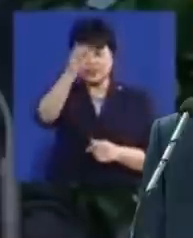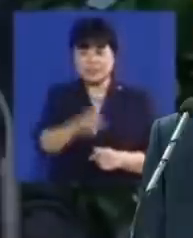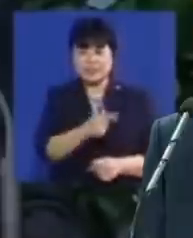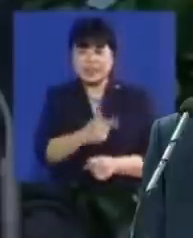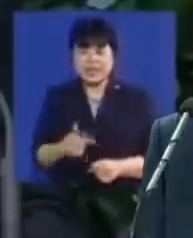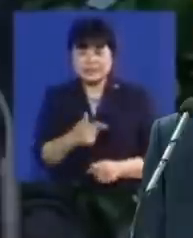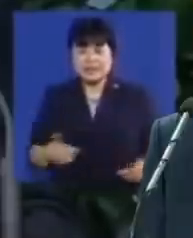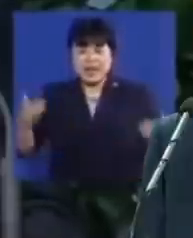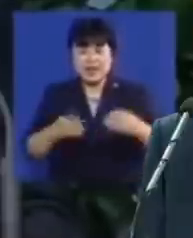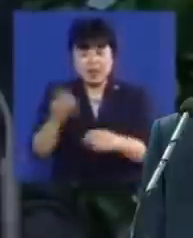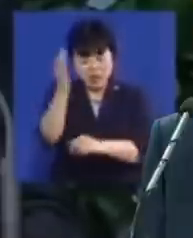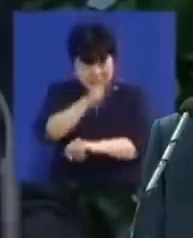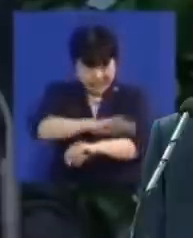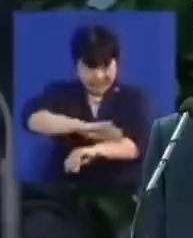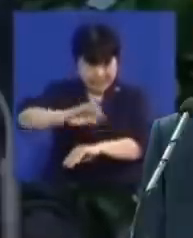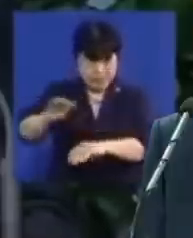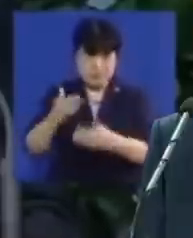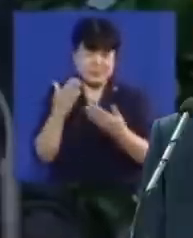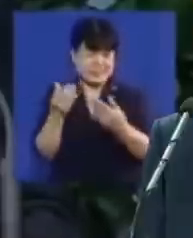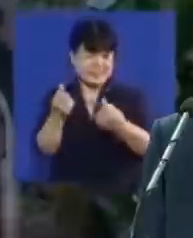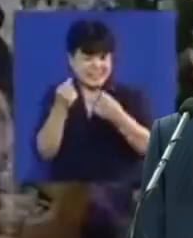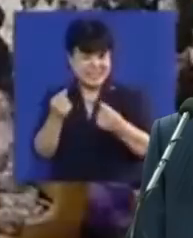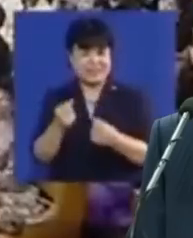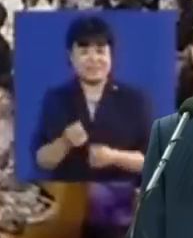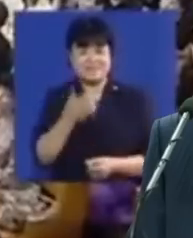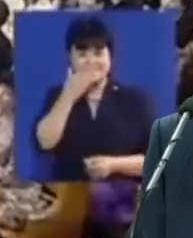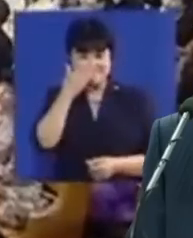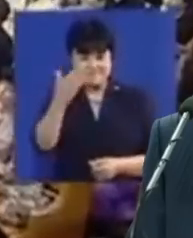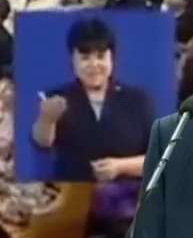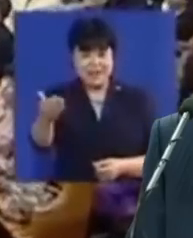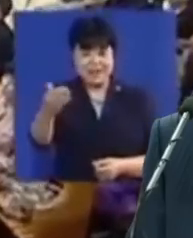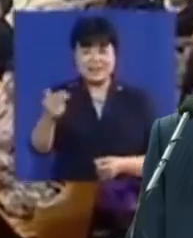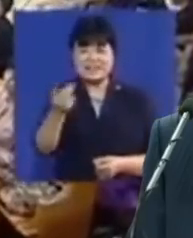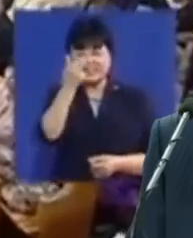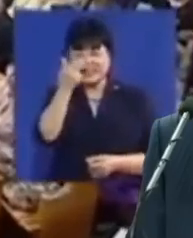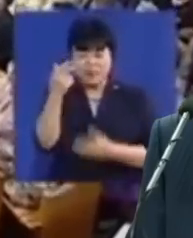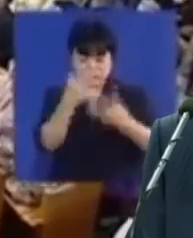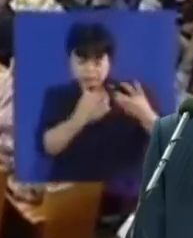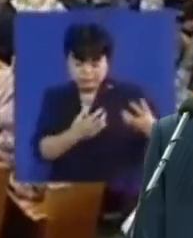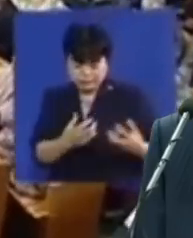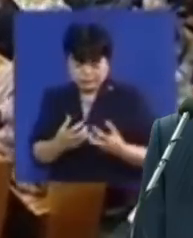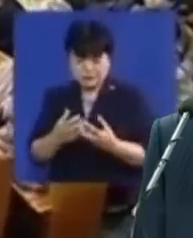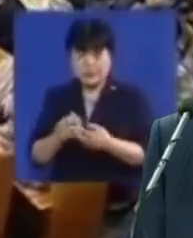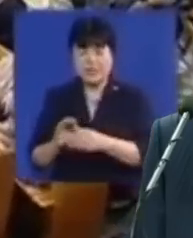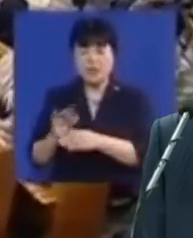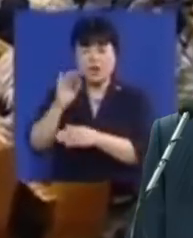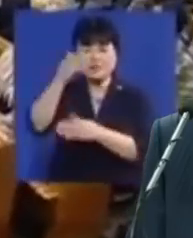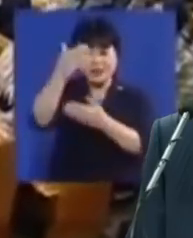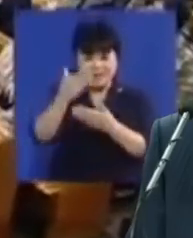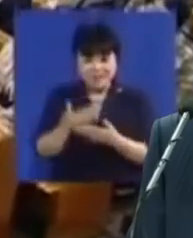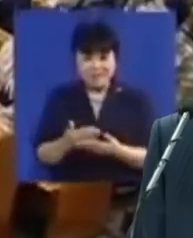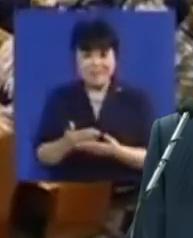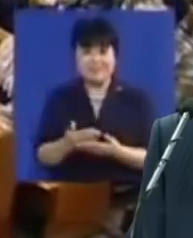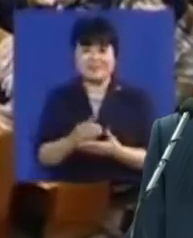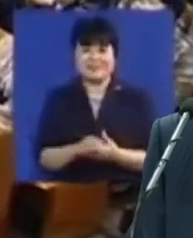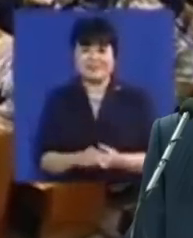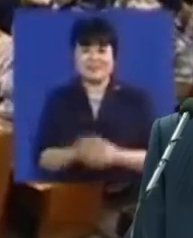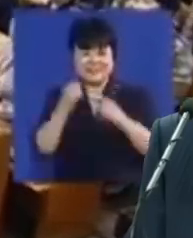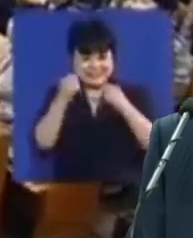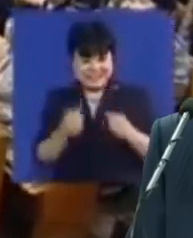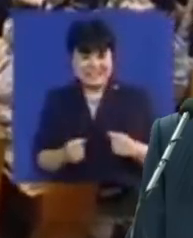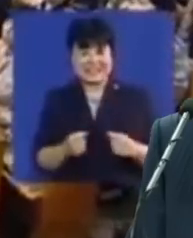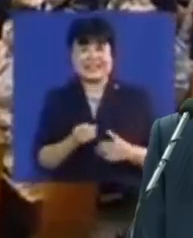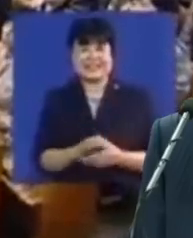안고 영혼이 잘됨 같이 범사에 잘됨에 강건하고 생명을 얻되 넘치게 얻어